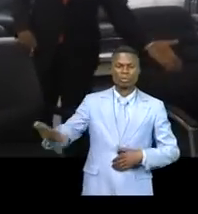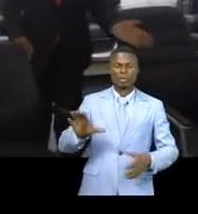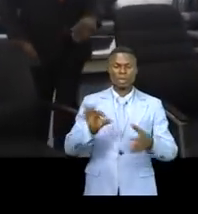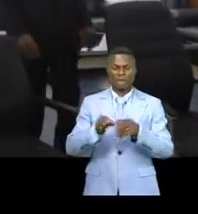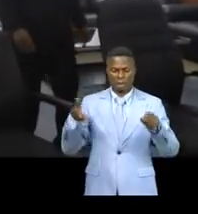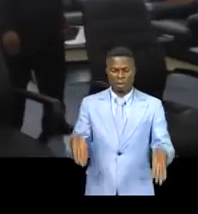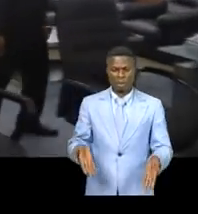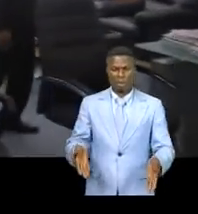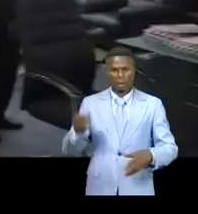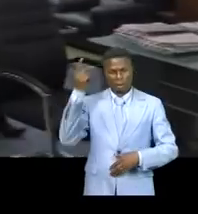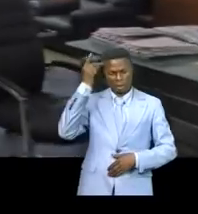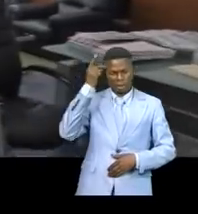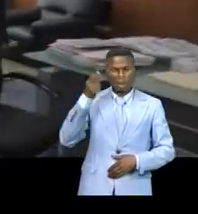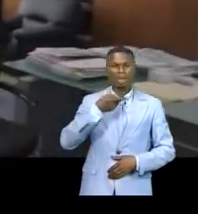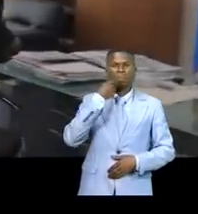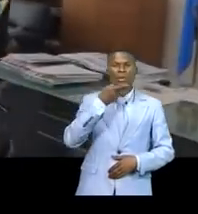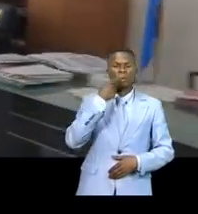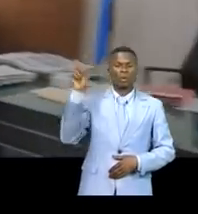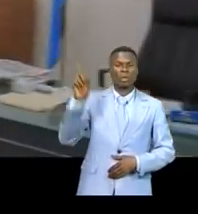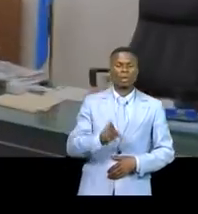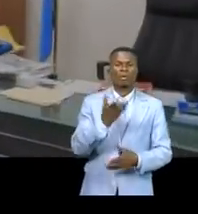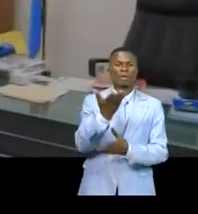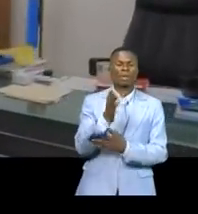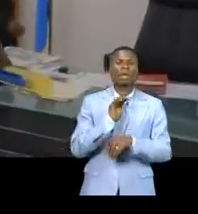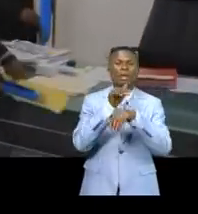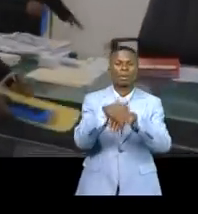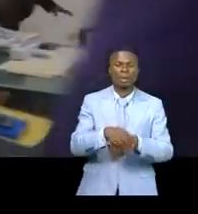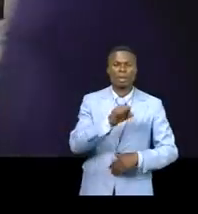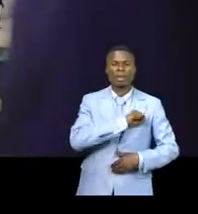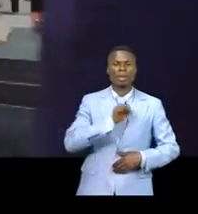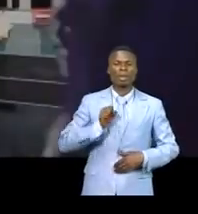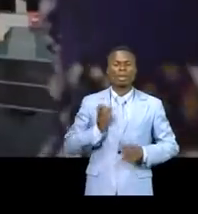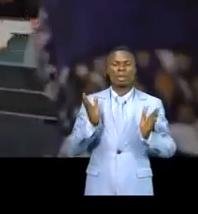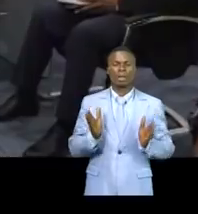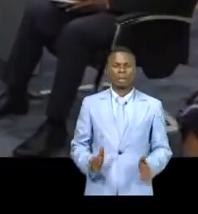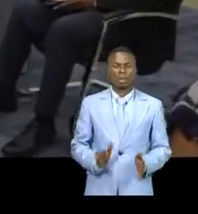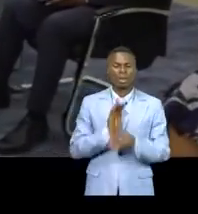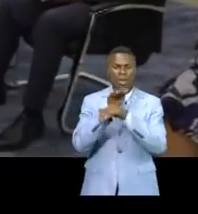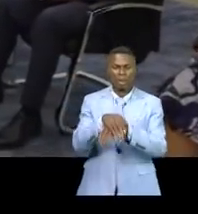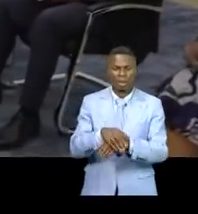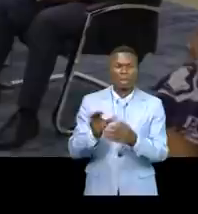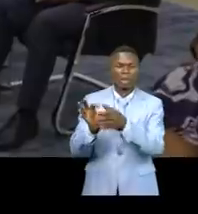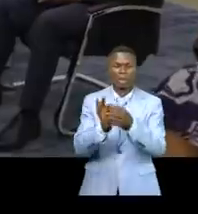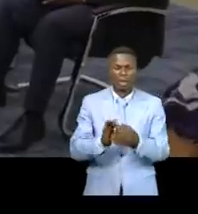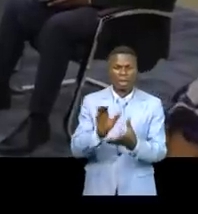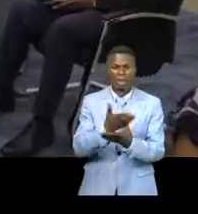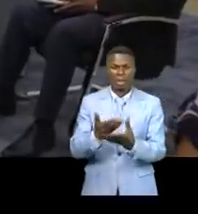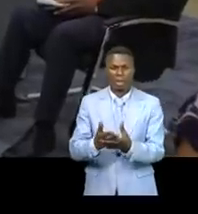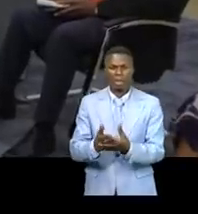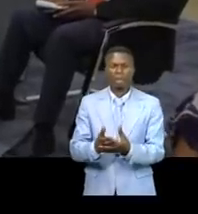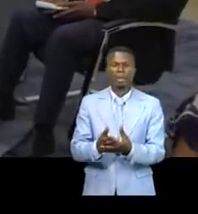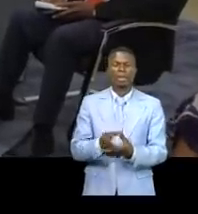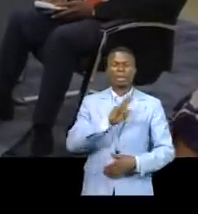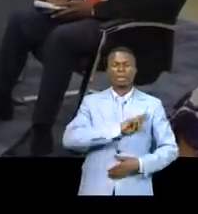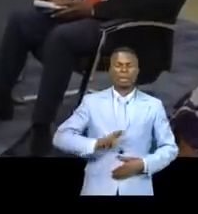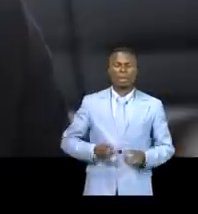Kinshasa, Aboubakri Diaou, est venu solliciter l'implication du Sénat congolais dans la future collaboration entre l'ONU-DC et